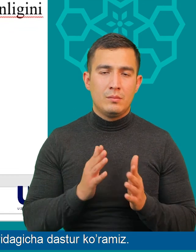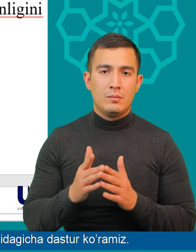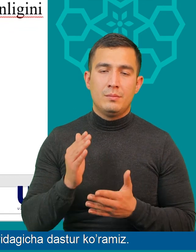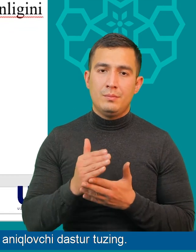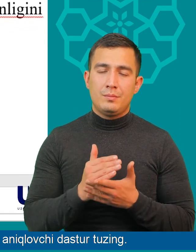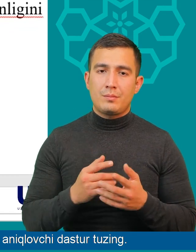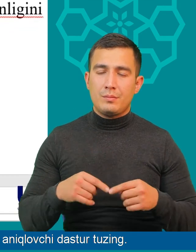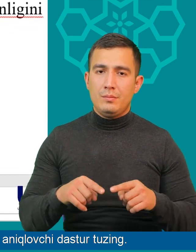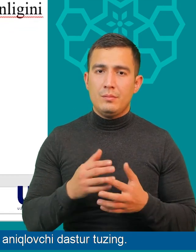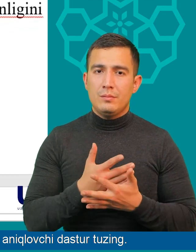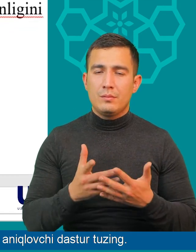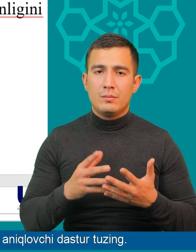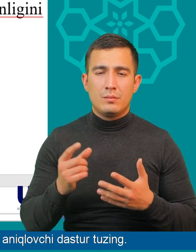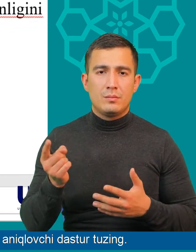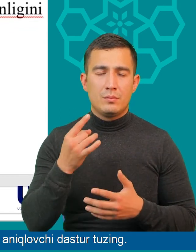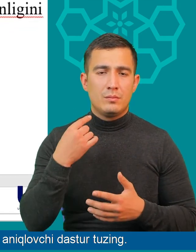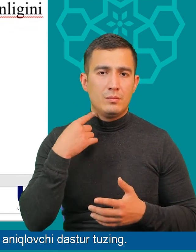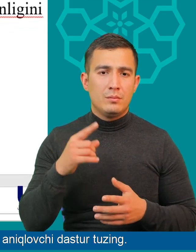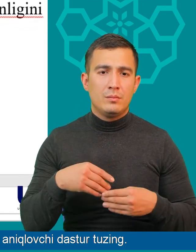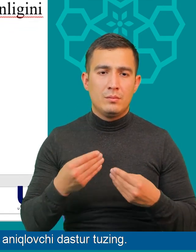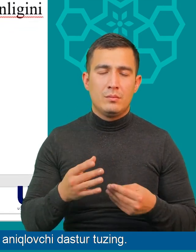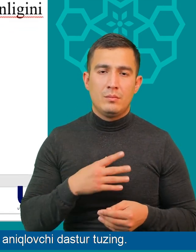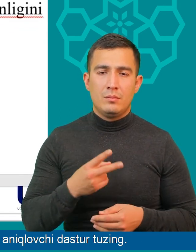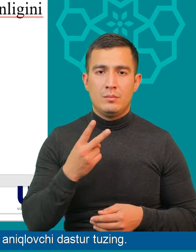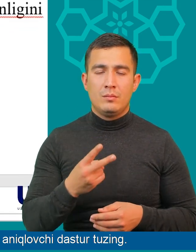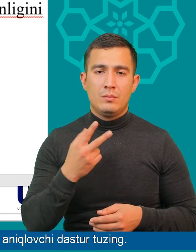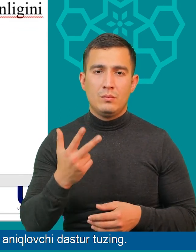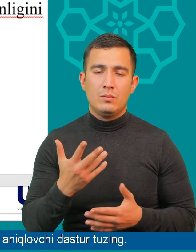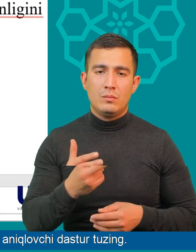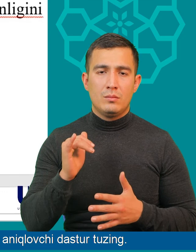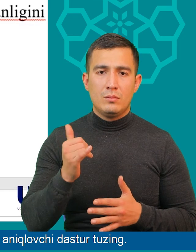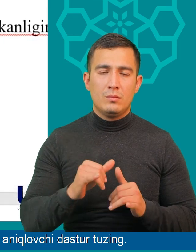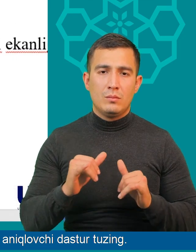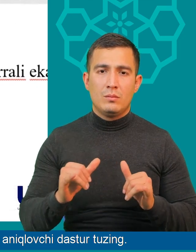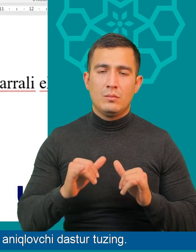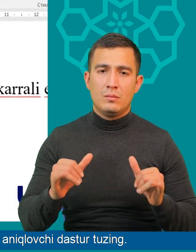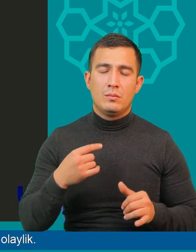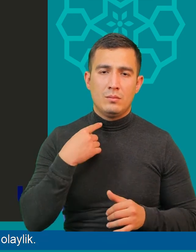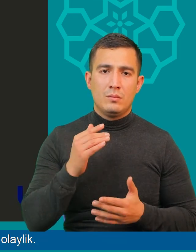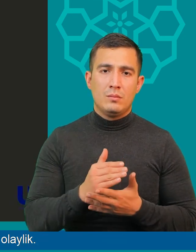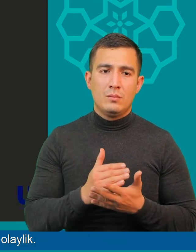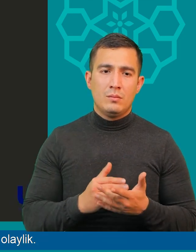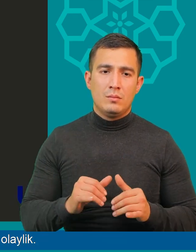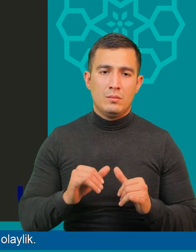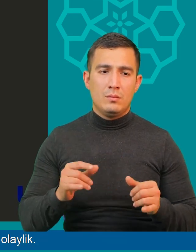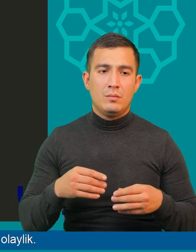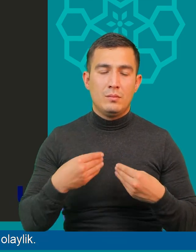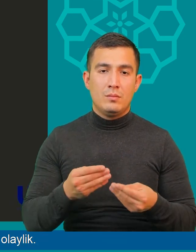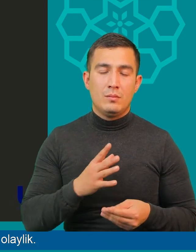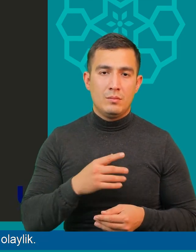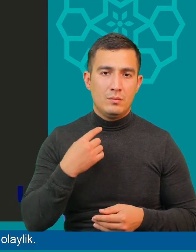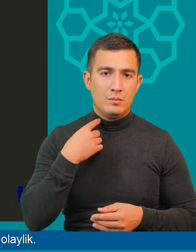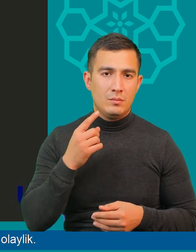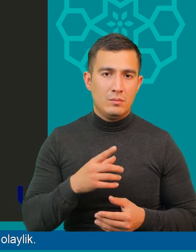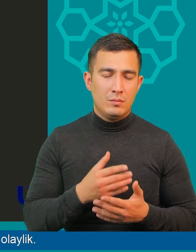dastur ko'ramiz. Butun son berilgan, shu sonni 2 yoki 3 ga karrali ekanligini aniqlovchi dastur tuzing. Demak, son berilgan,